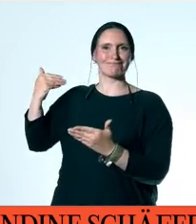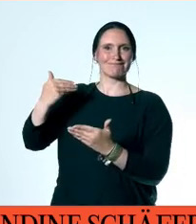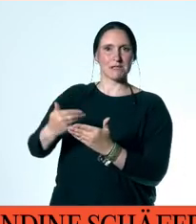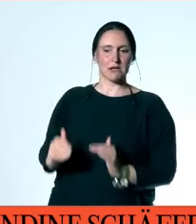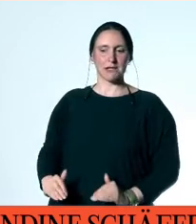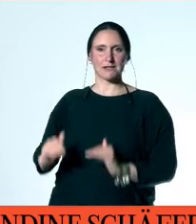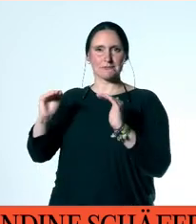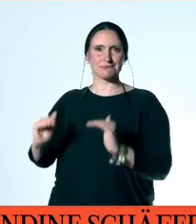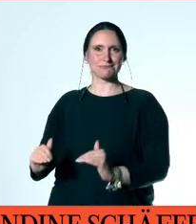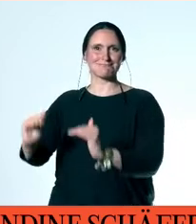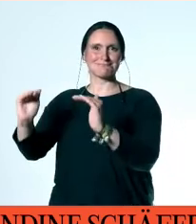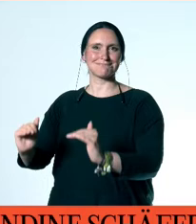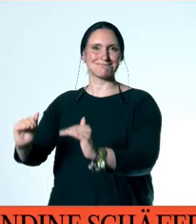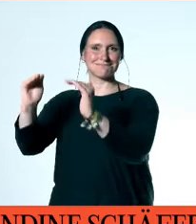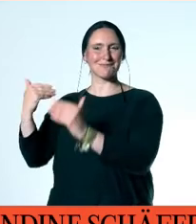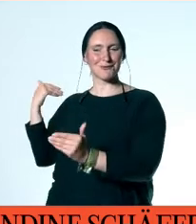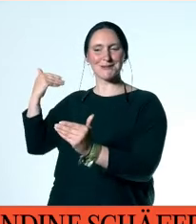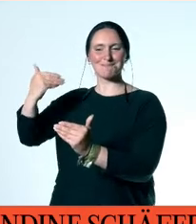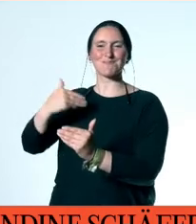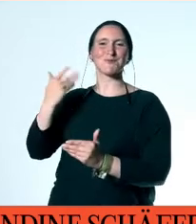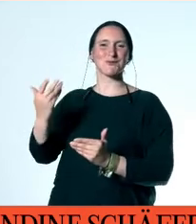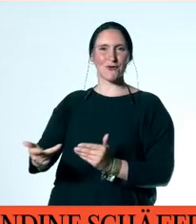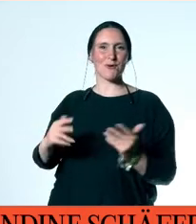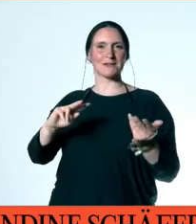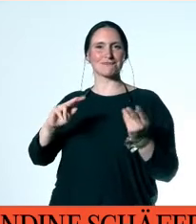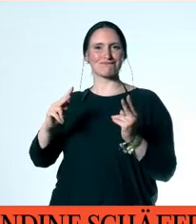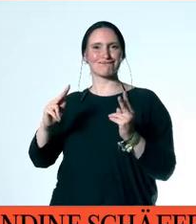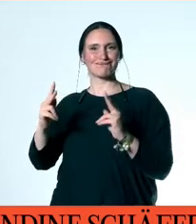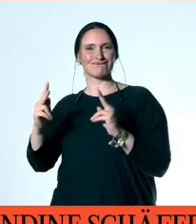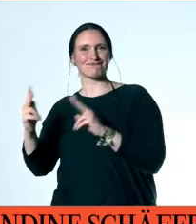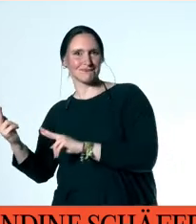Wir haben ja auch, das hatte ich ja eben schon mal angedeutet, einen